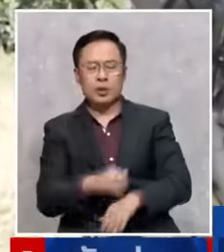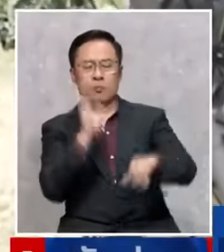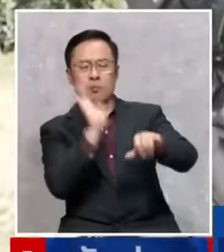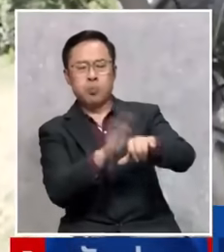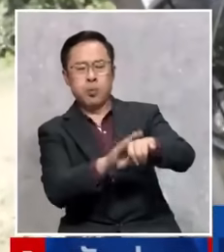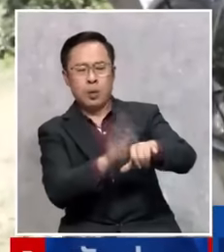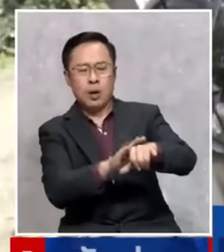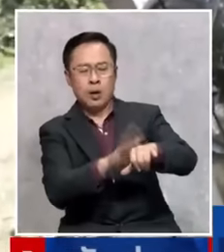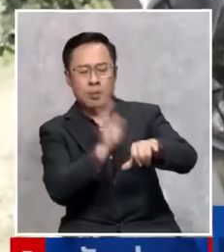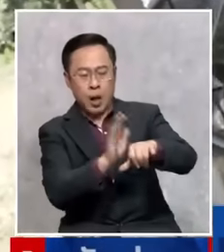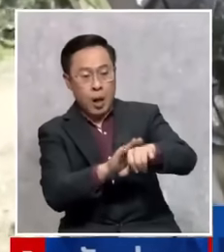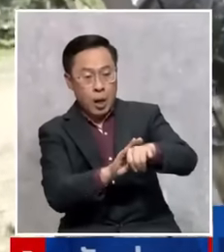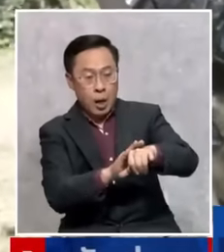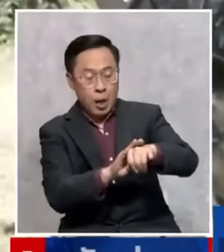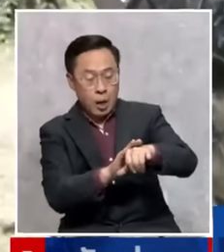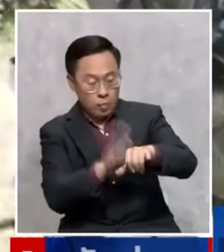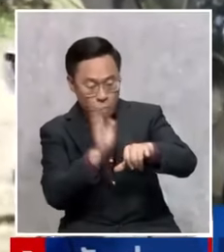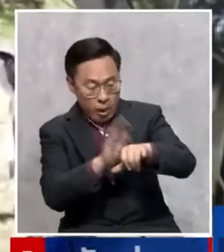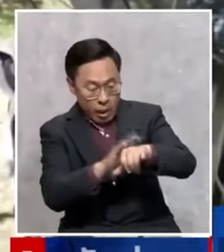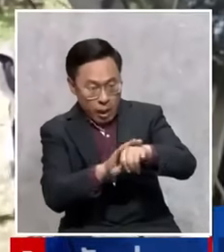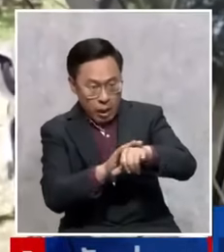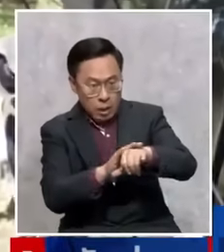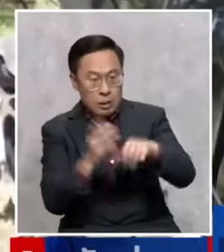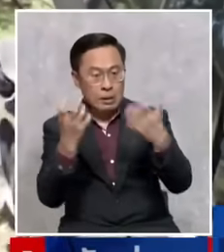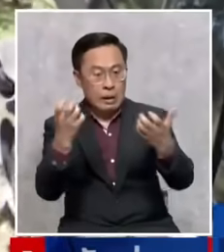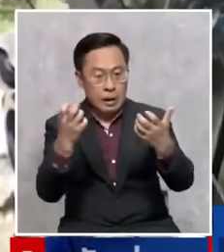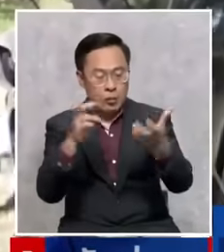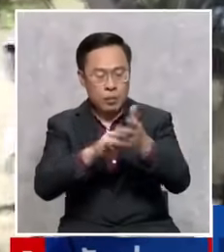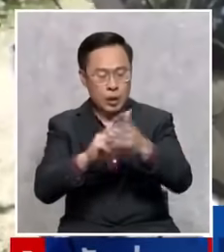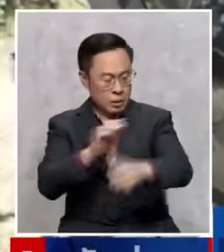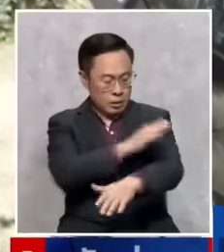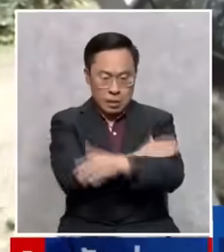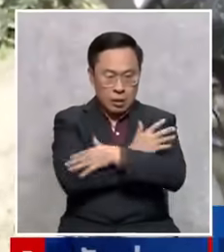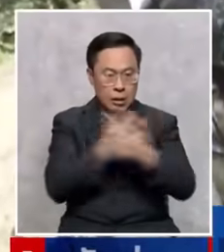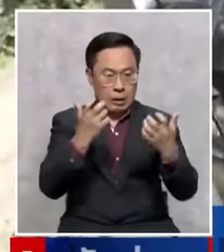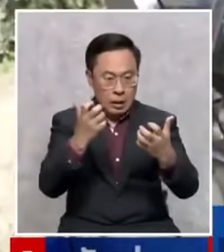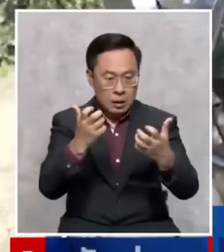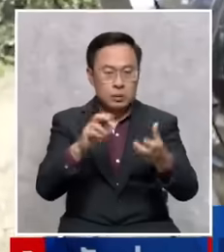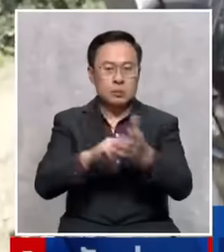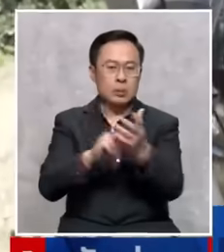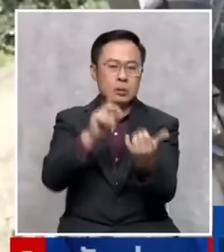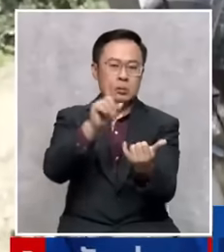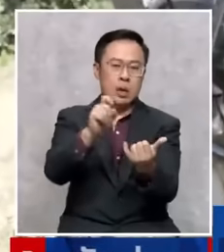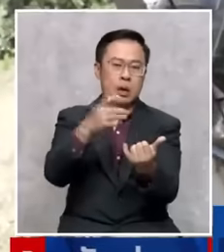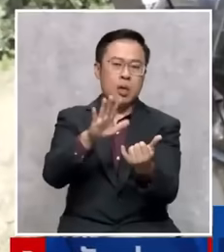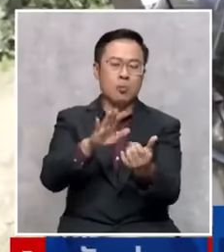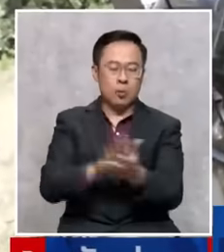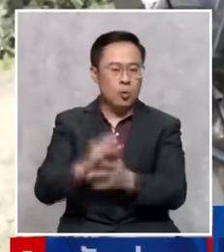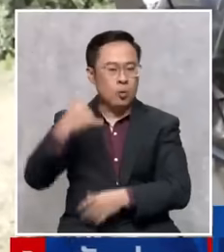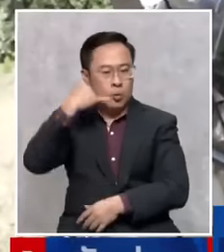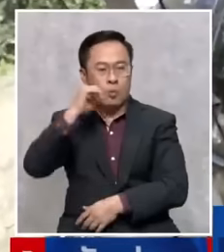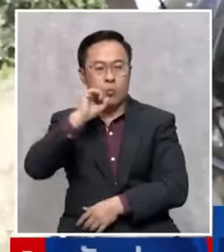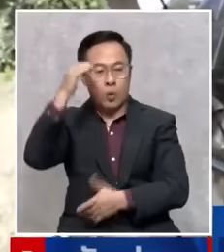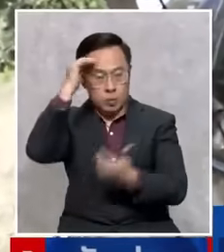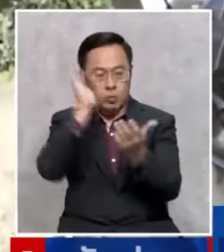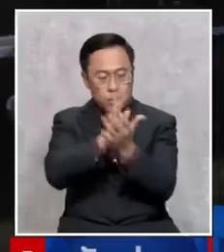ถแคมปิ้งตัวแข็งแล้วนะคะก็ต้องรีบโทรไปแจ้งตำรวจให้มาตรวจสอบทันทีทีนี้คุณผู้ชมถึงตอนนี้นะคะยังไม่สามารถคาดการ